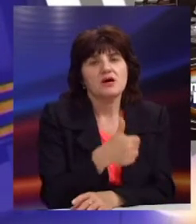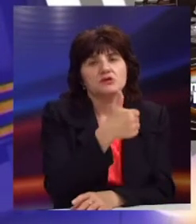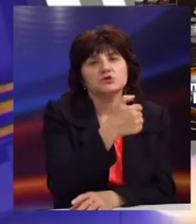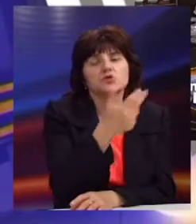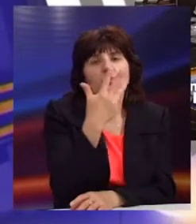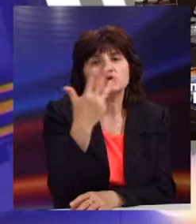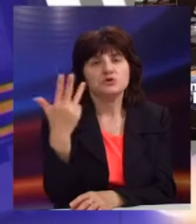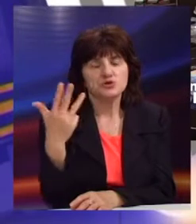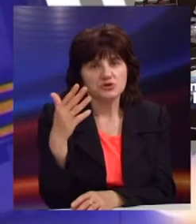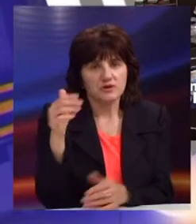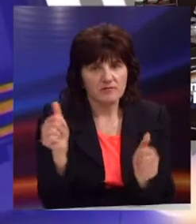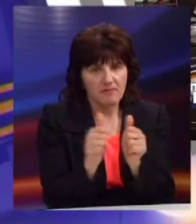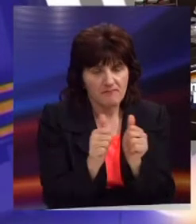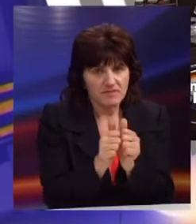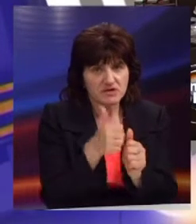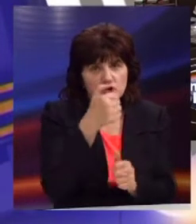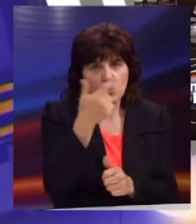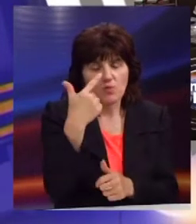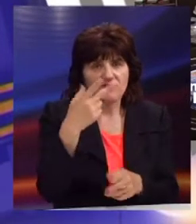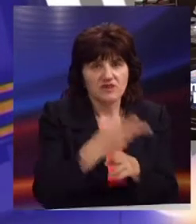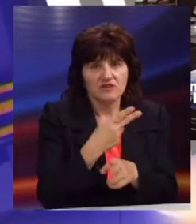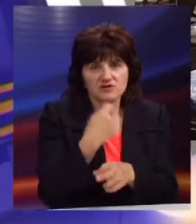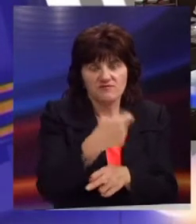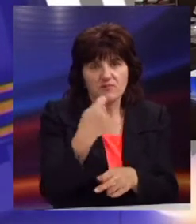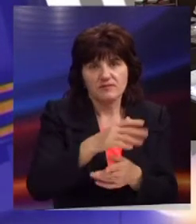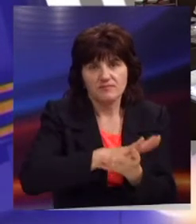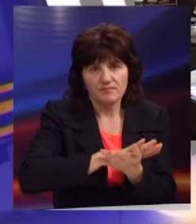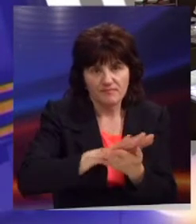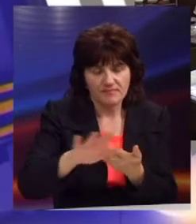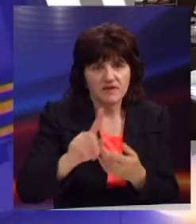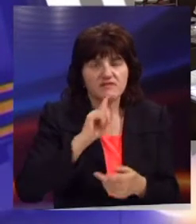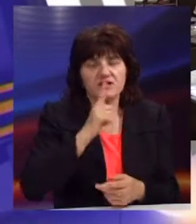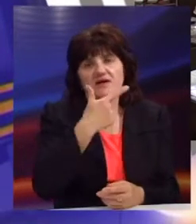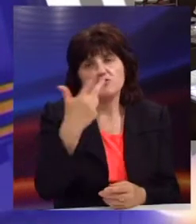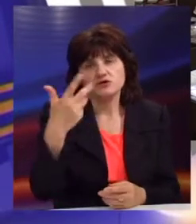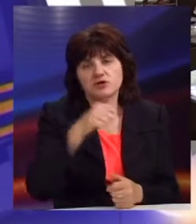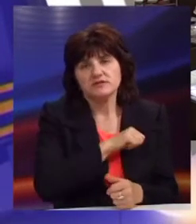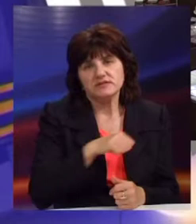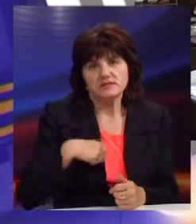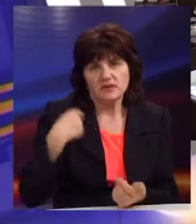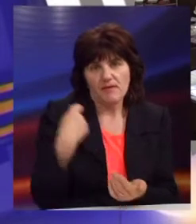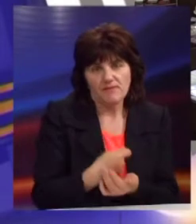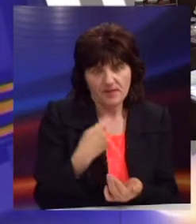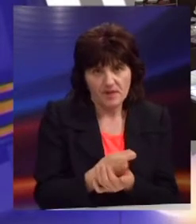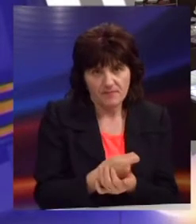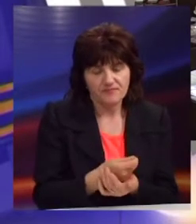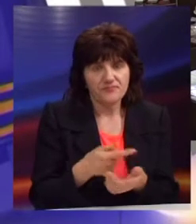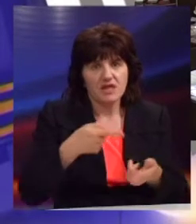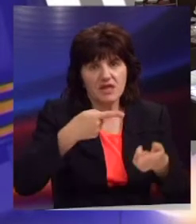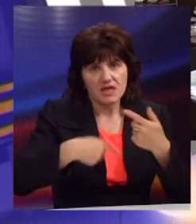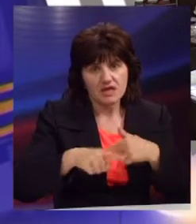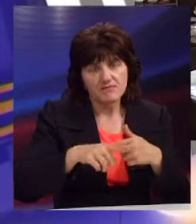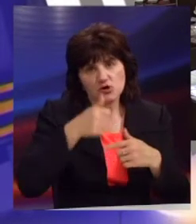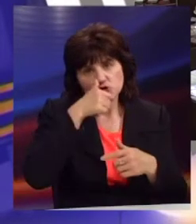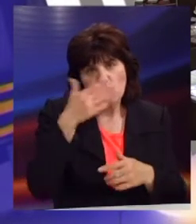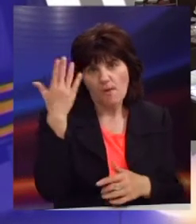je 120 na teret budžeta i 24 kao samofinansirajuća studenta. Izmenu u odnosu na prošlu godinu imamo